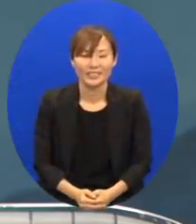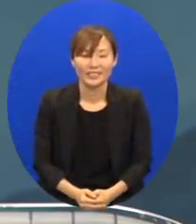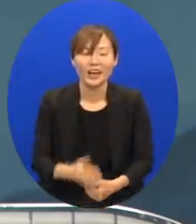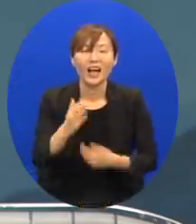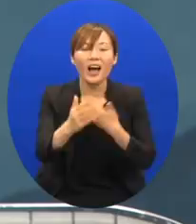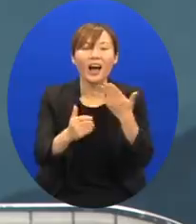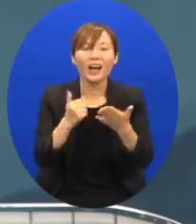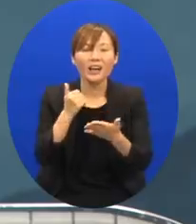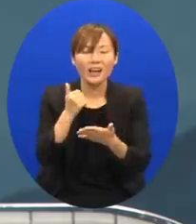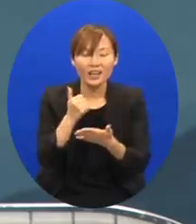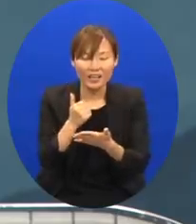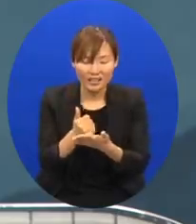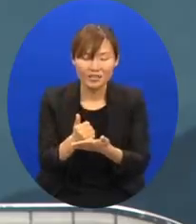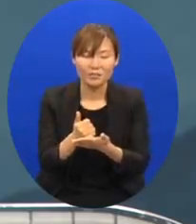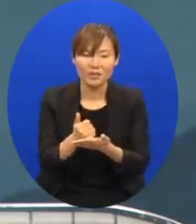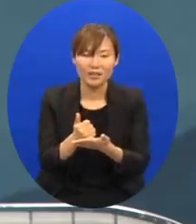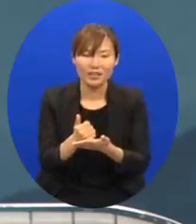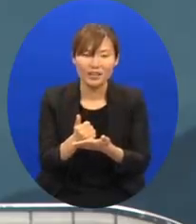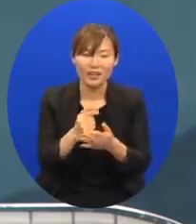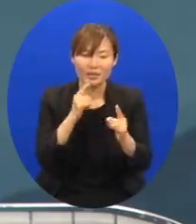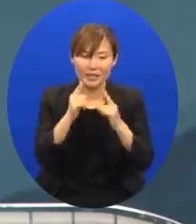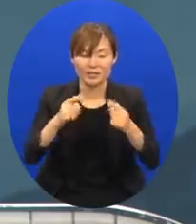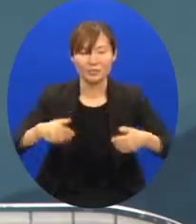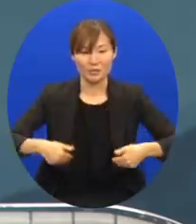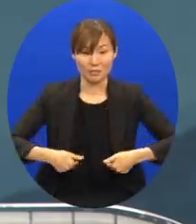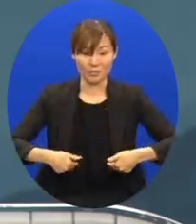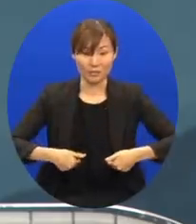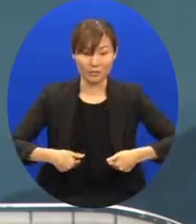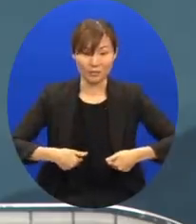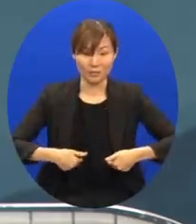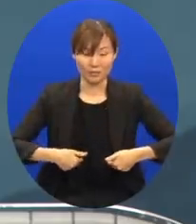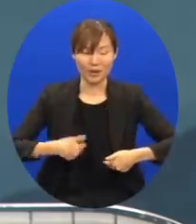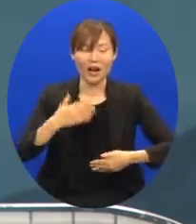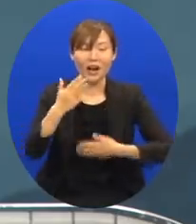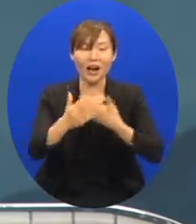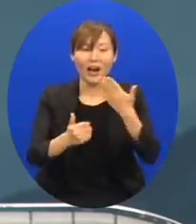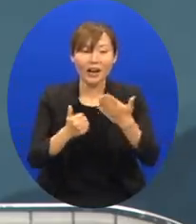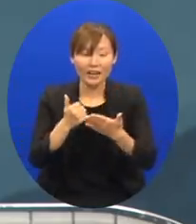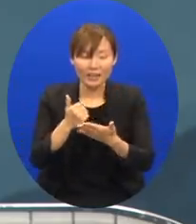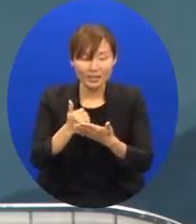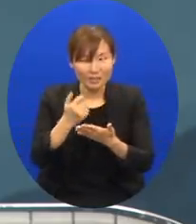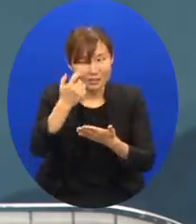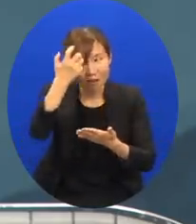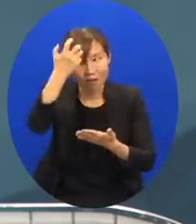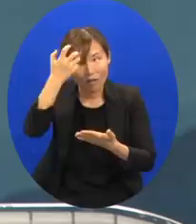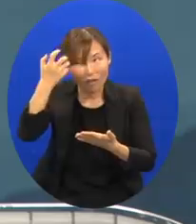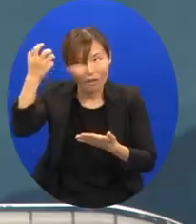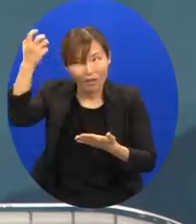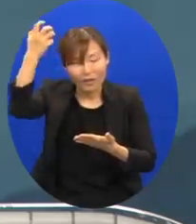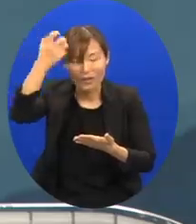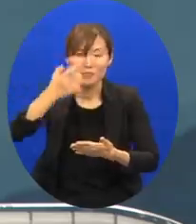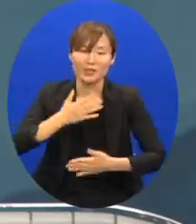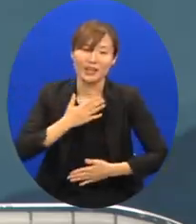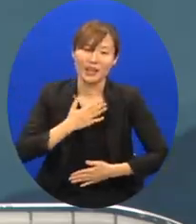하나님의 메세지가 필요하잖아요 성령님 많이 그걸 알게 하신다 라